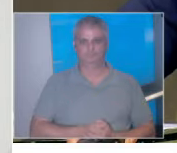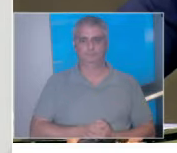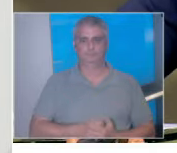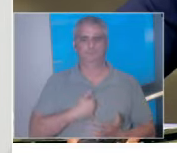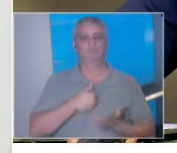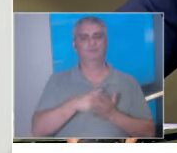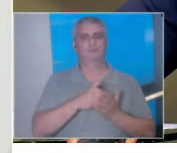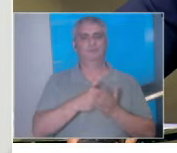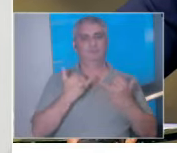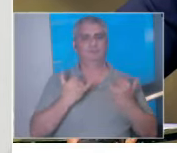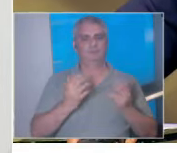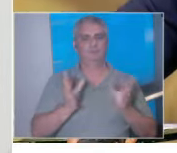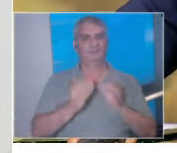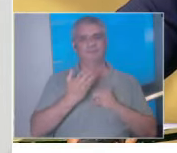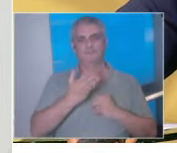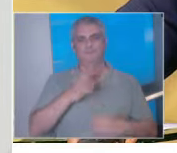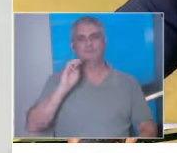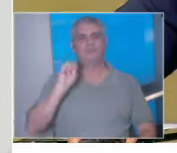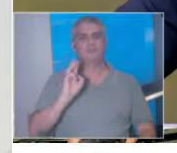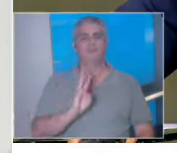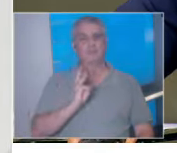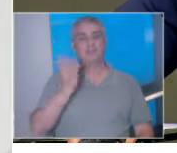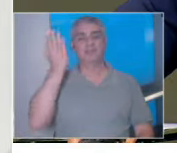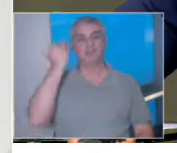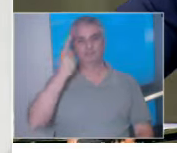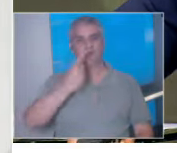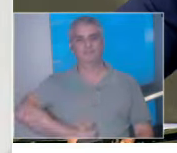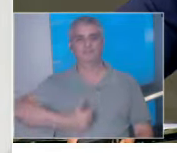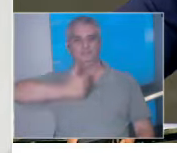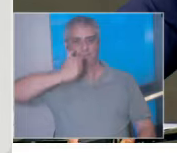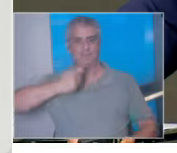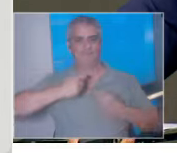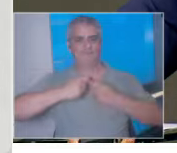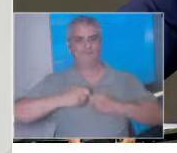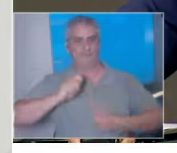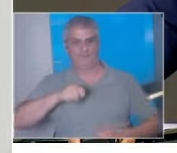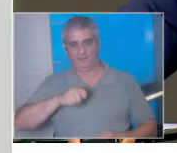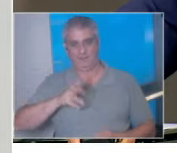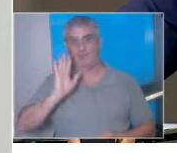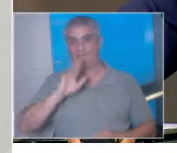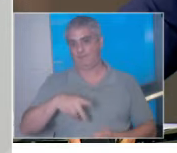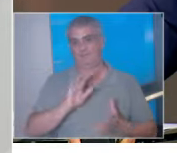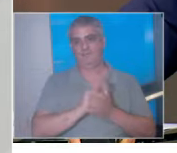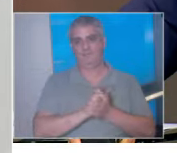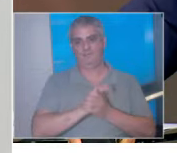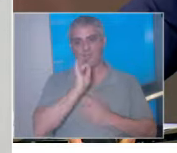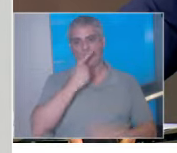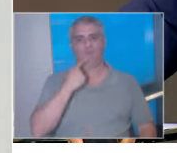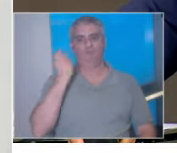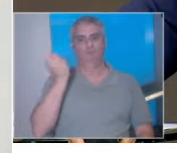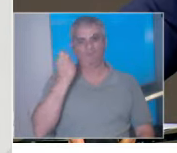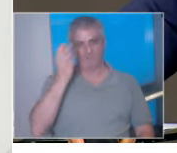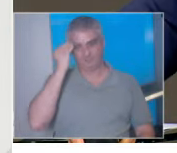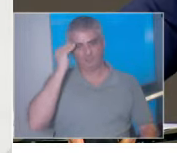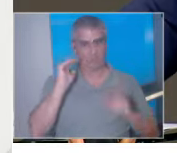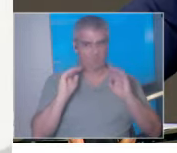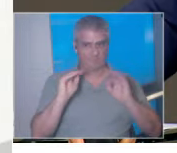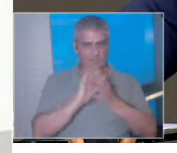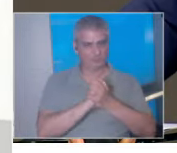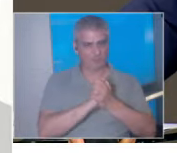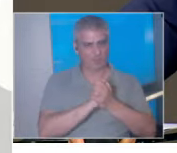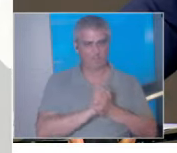ואנחנו ממשיכים עכשיו עם מאיר שטרית, לשעבר שר וחבר כנסת, וגם חברו של דוד לוי, זיכרונו לברכה.